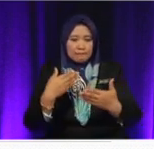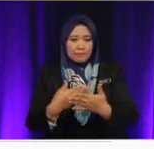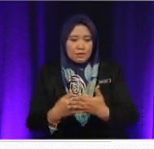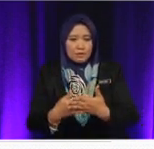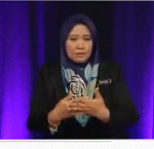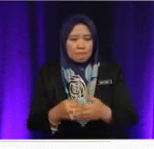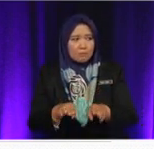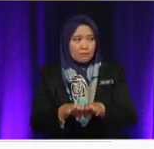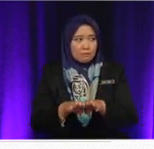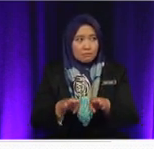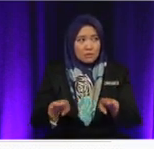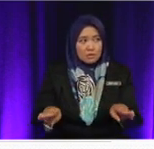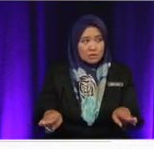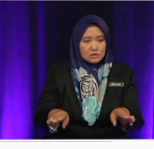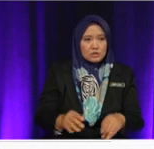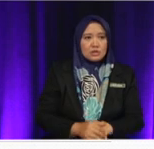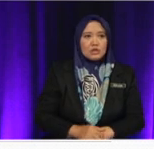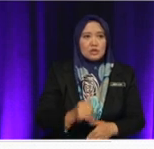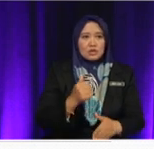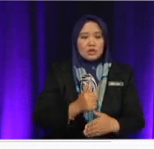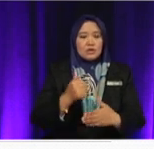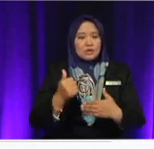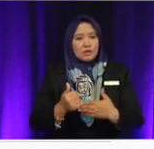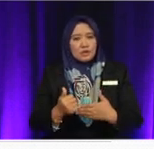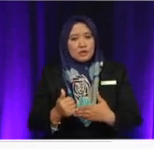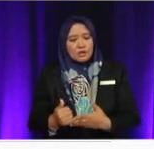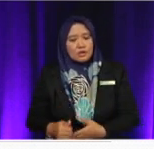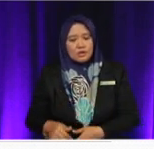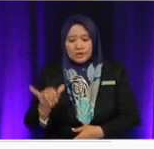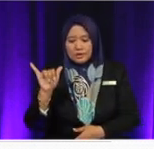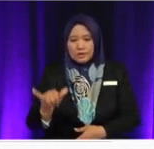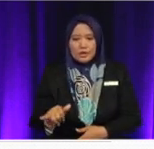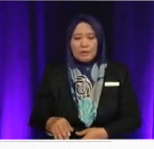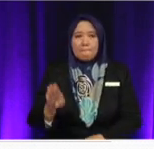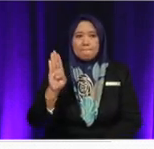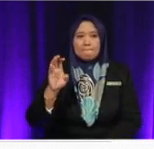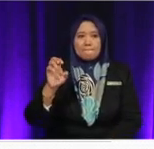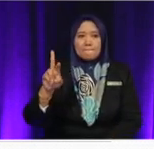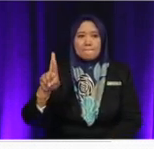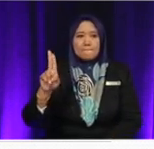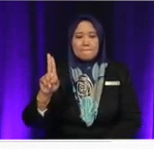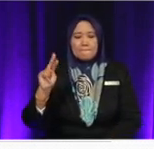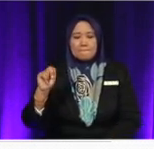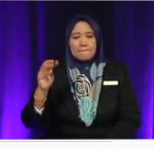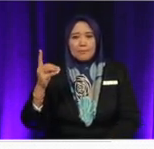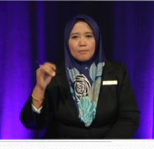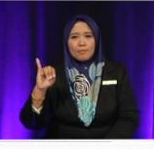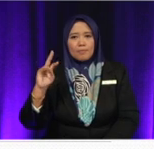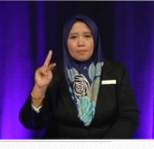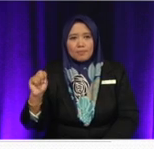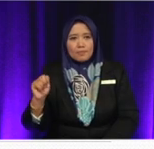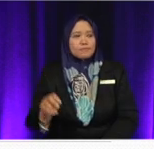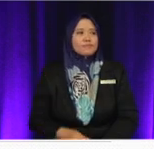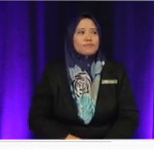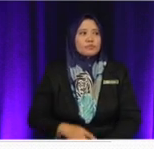perjanjian antara perunding dengan perunding yang sebelah sana. Lepas tu, proses ni juga dia dilakukan untuk